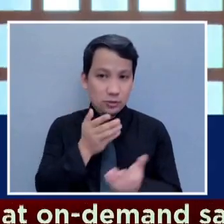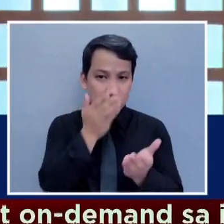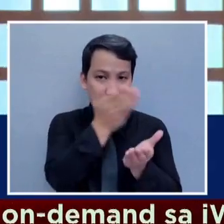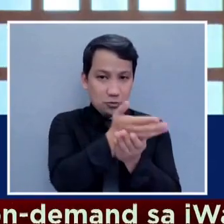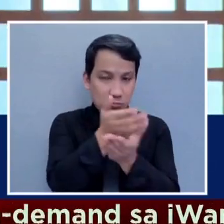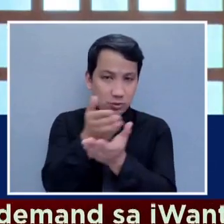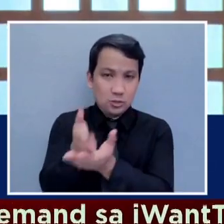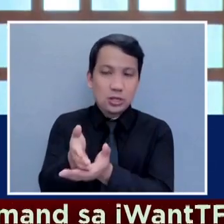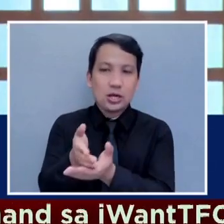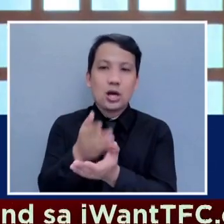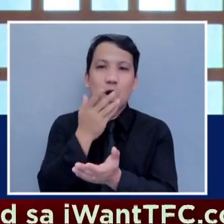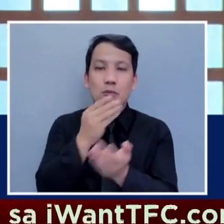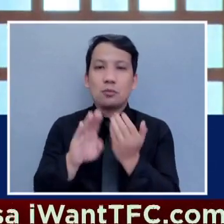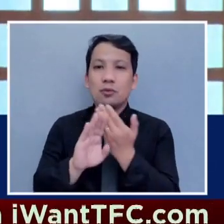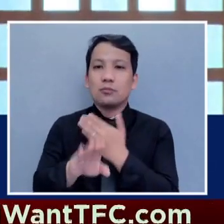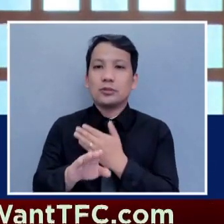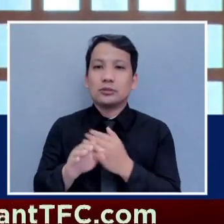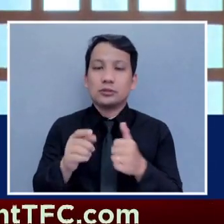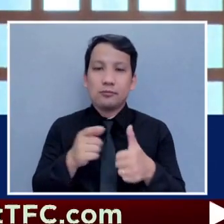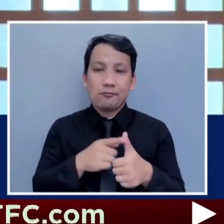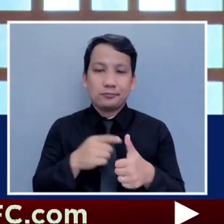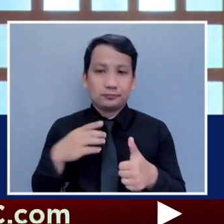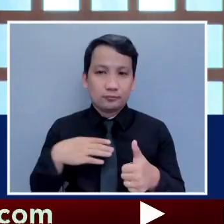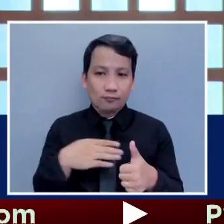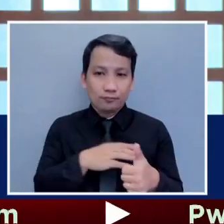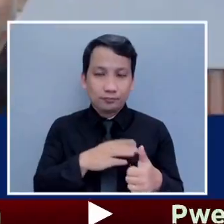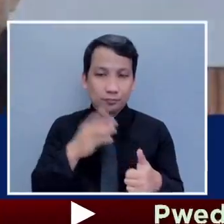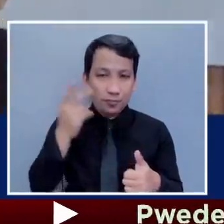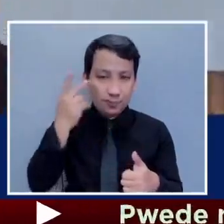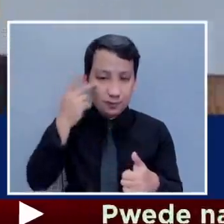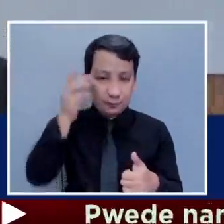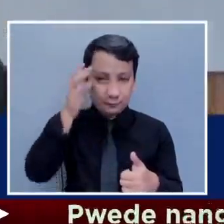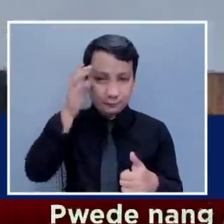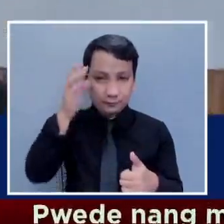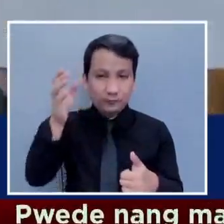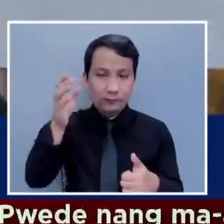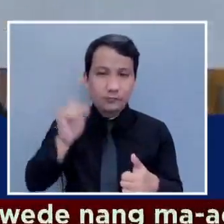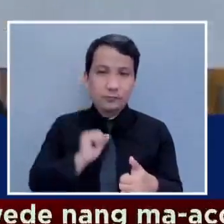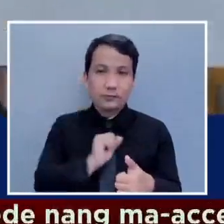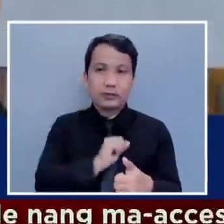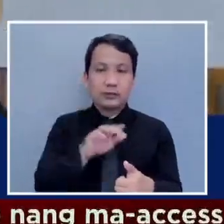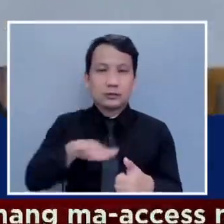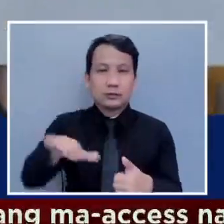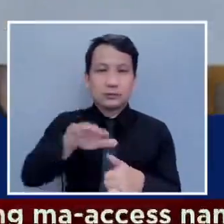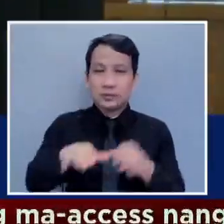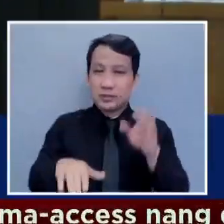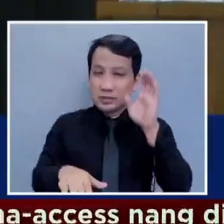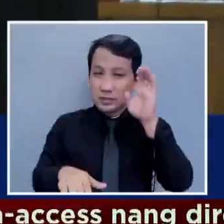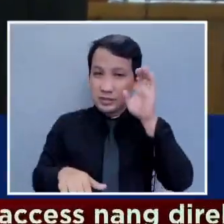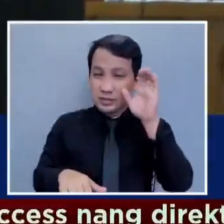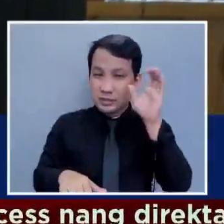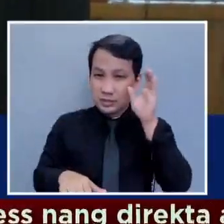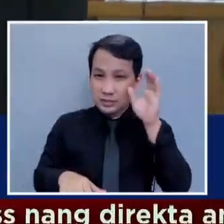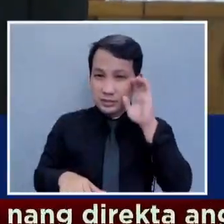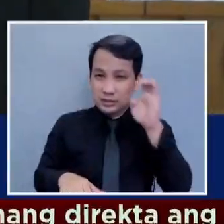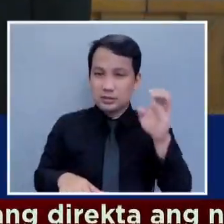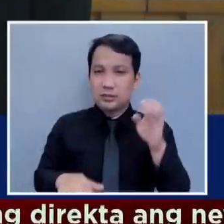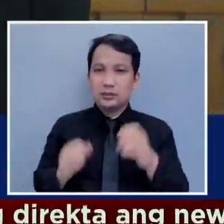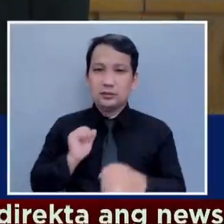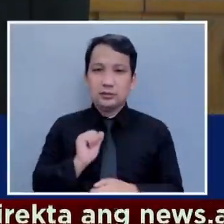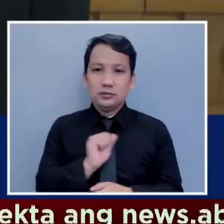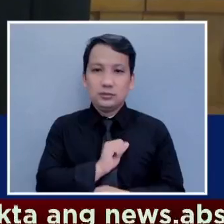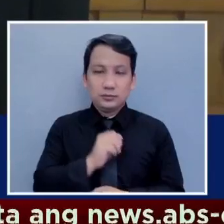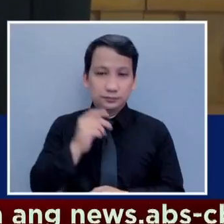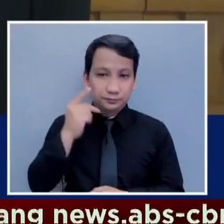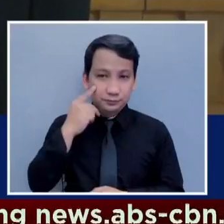mga magbabalik senadong sina Congressman Alan Peter Cayetano at Sorsogon Governor Cheese Escudero. Pati na si Senadora Pia